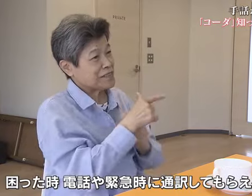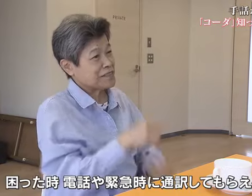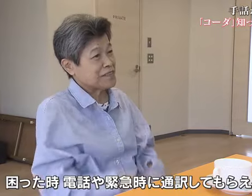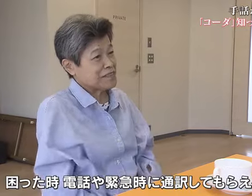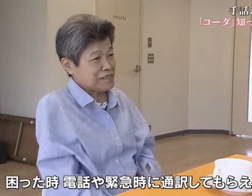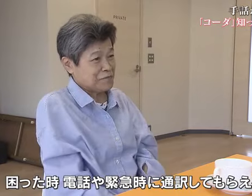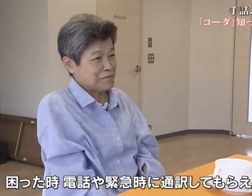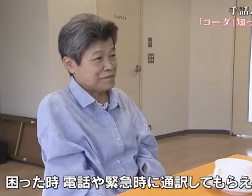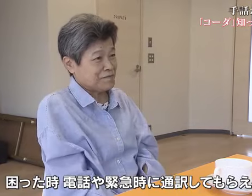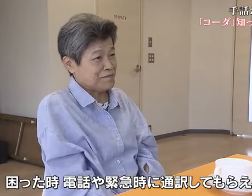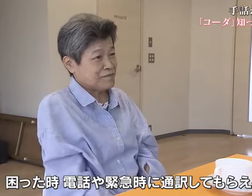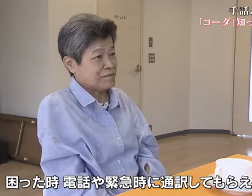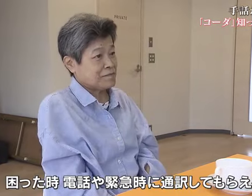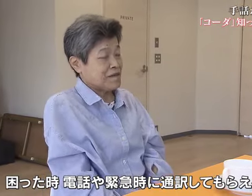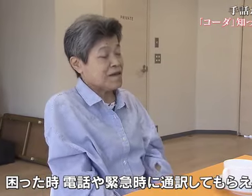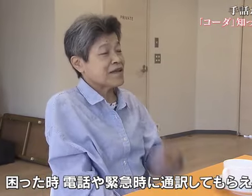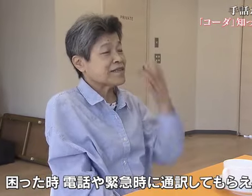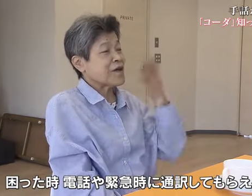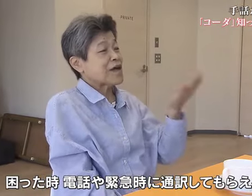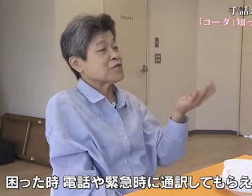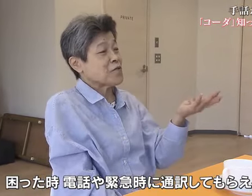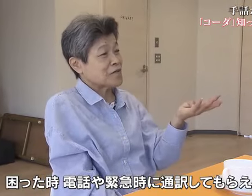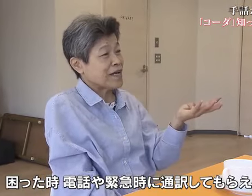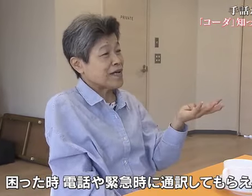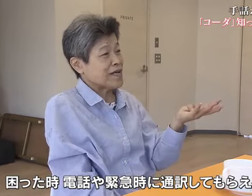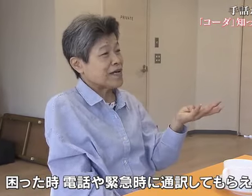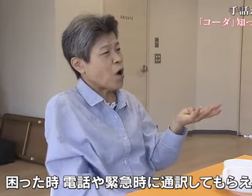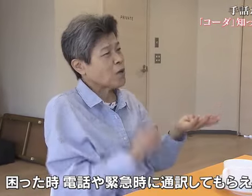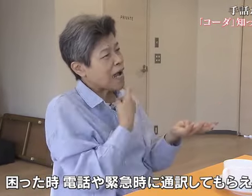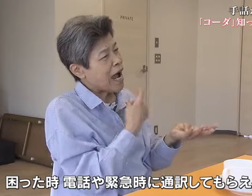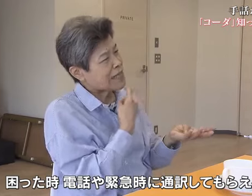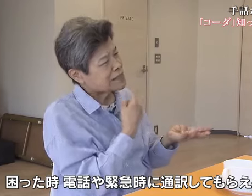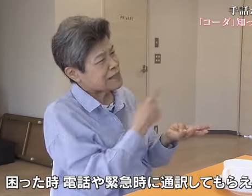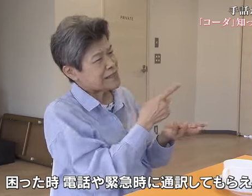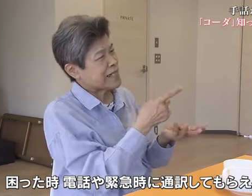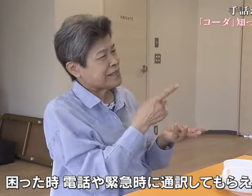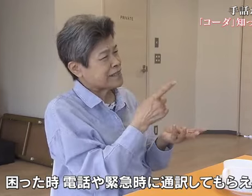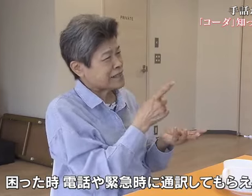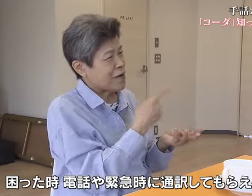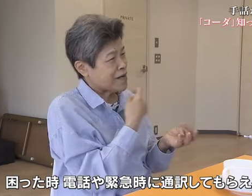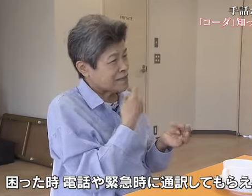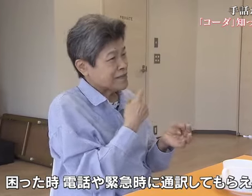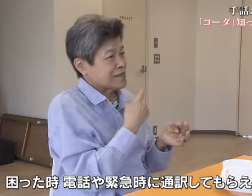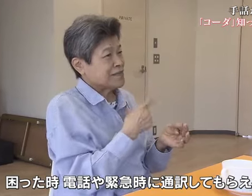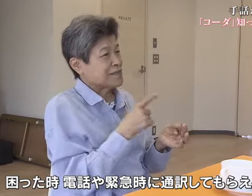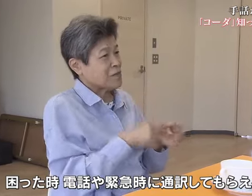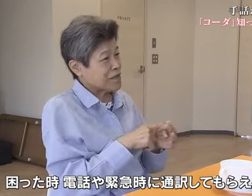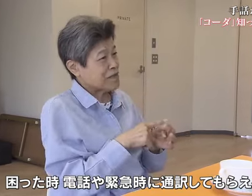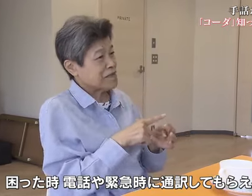なんか困った時に言った時に助けてくれるのが、例えば電話とか、なんかこうおかしな時とかに、